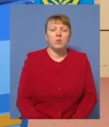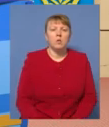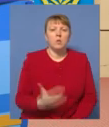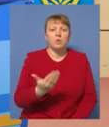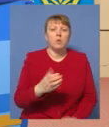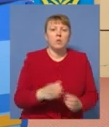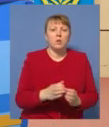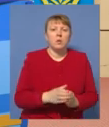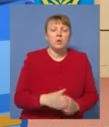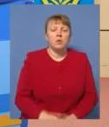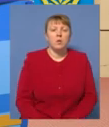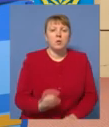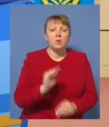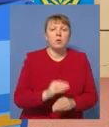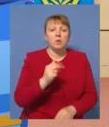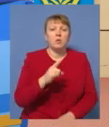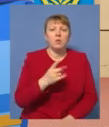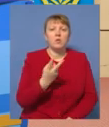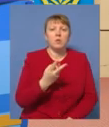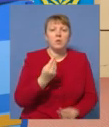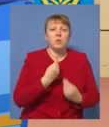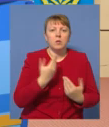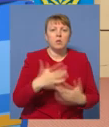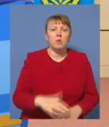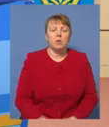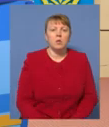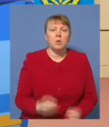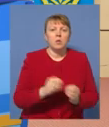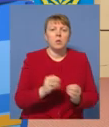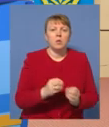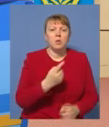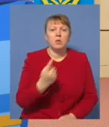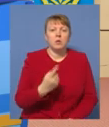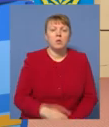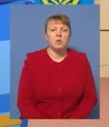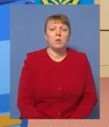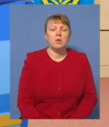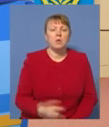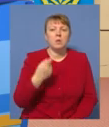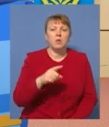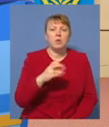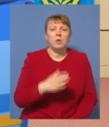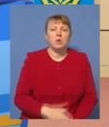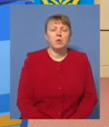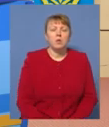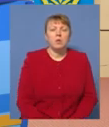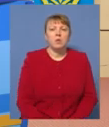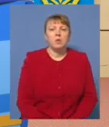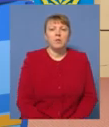составе, да. Дополнительные кадры нам уже дали. Угу. Да, 10 единиц за счет внутренних